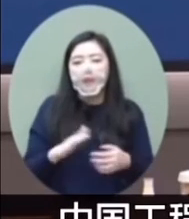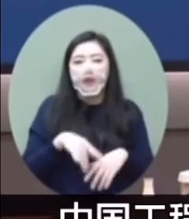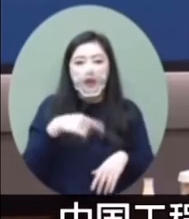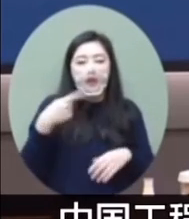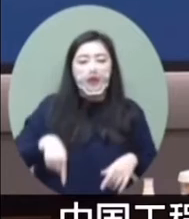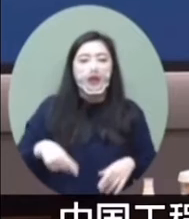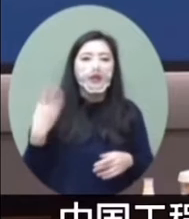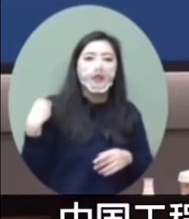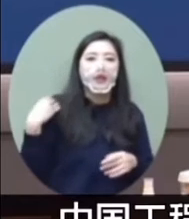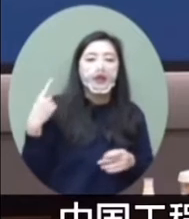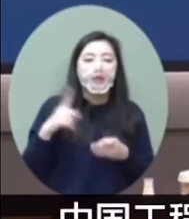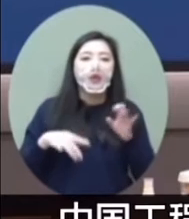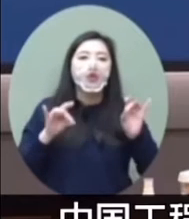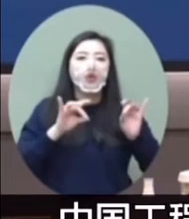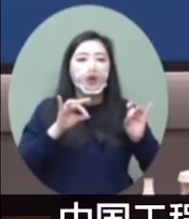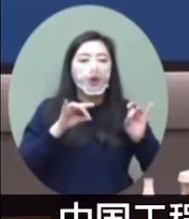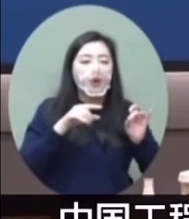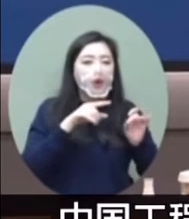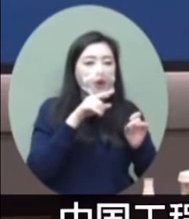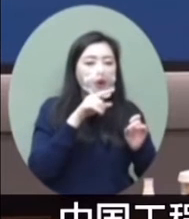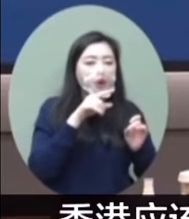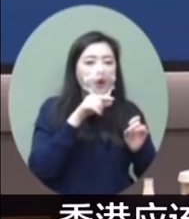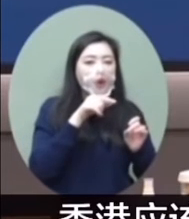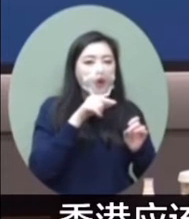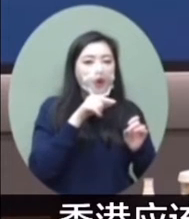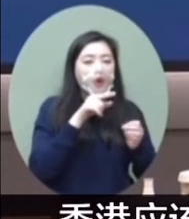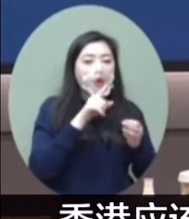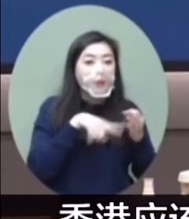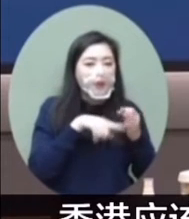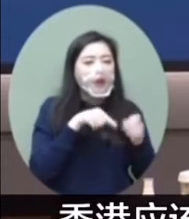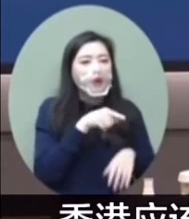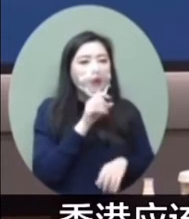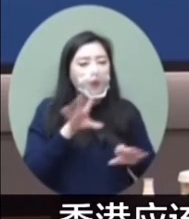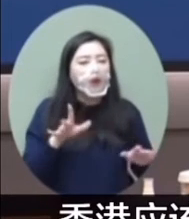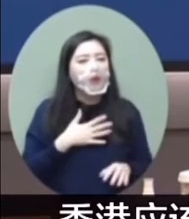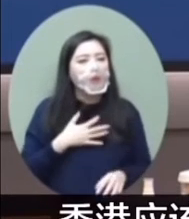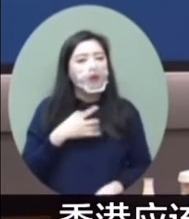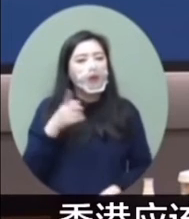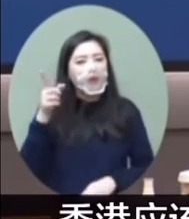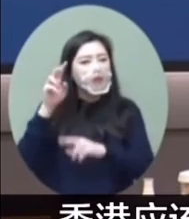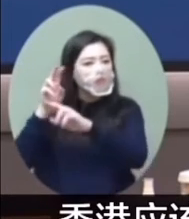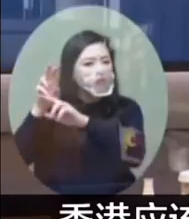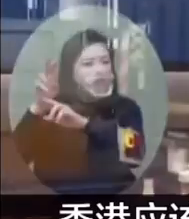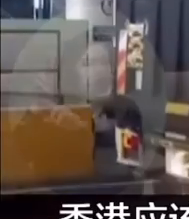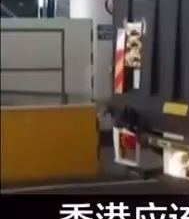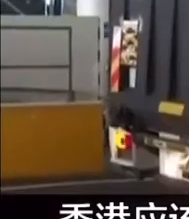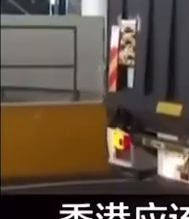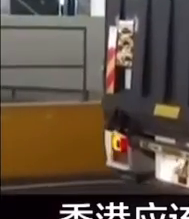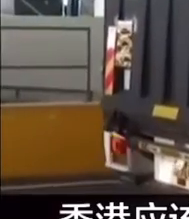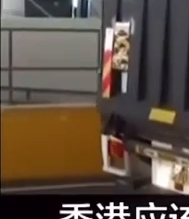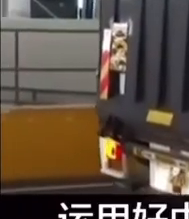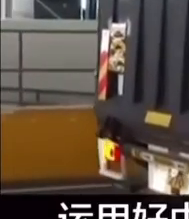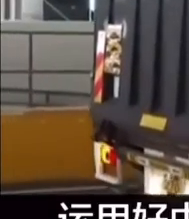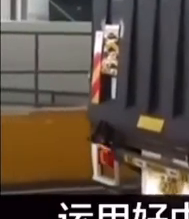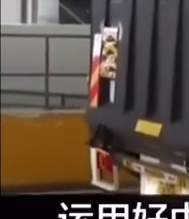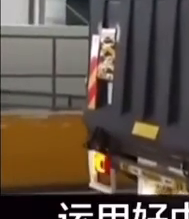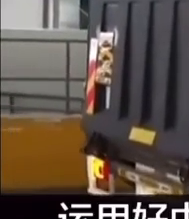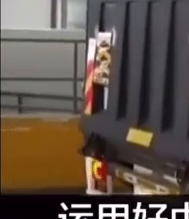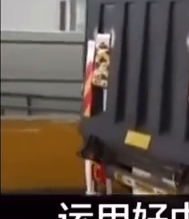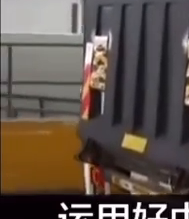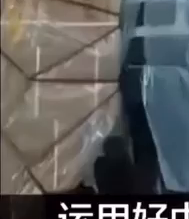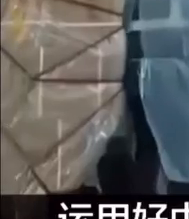伯禮都係咁提出，佢就話香港咧係應該充分借鑑內地抗疫嘅經驗啦，